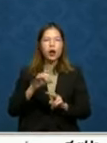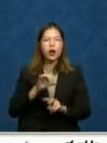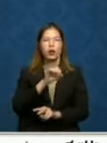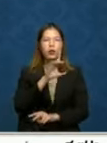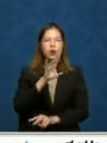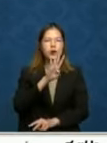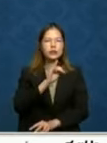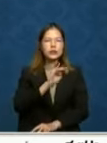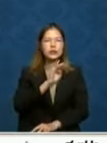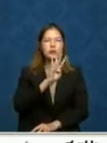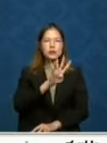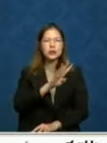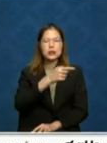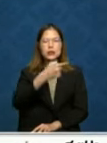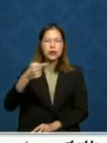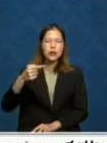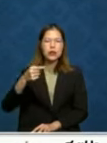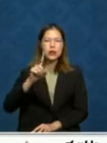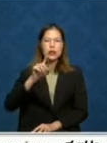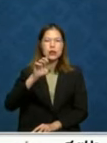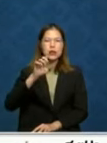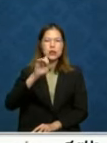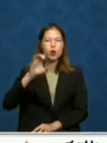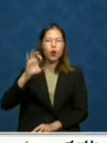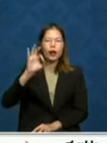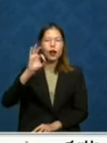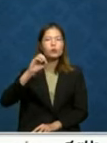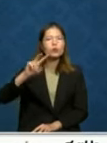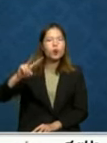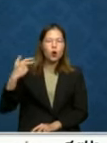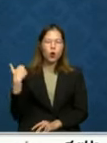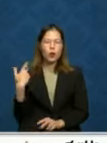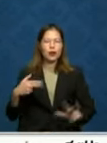144เดือนไม่ถึง192เดือน